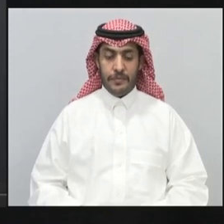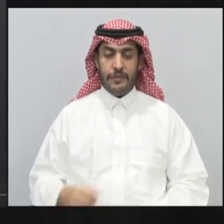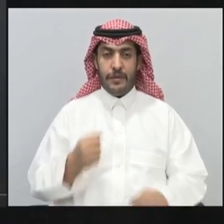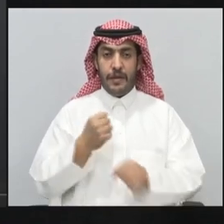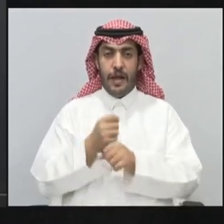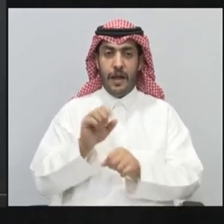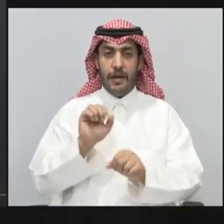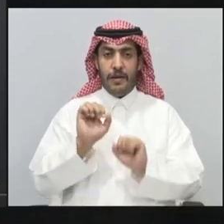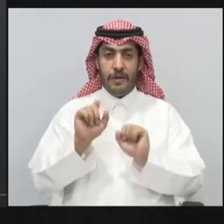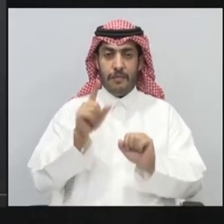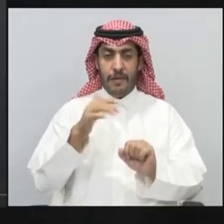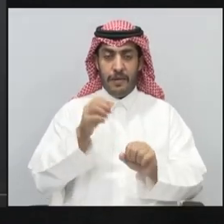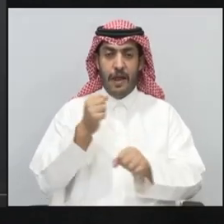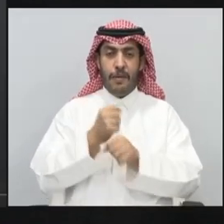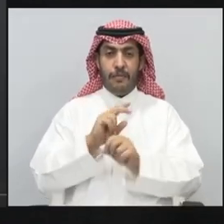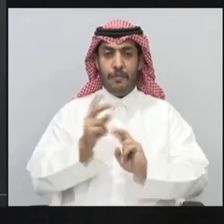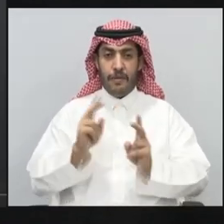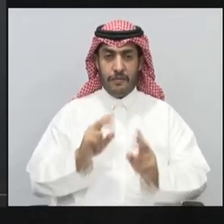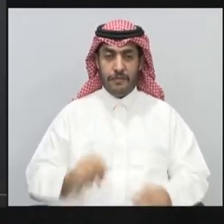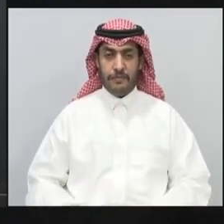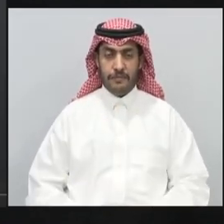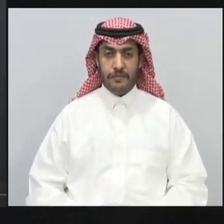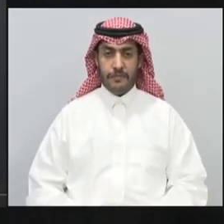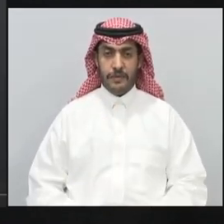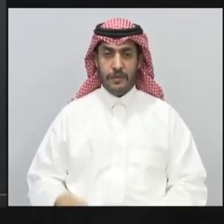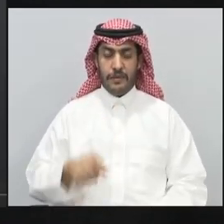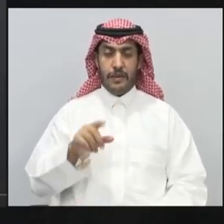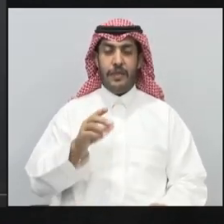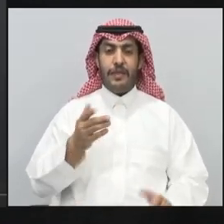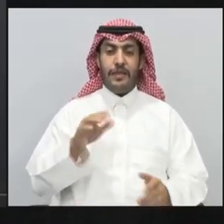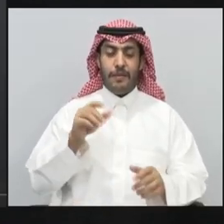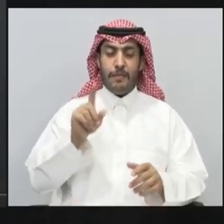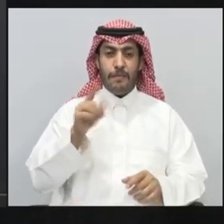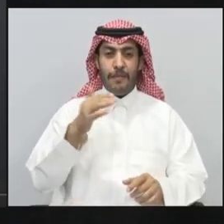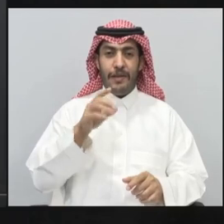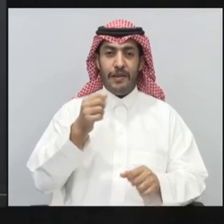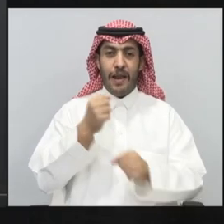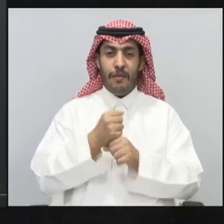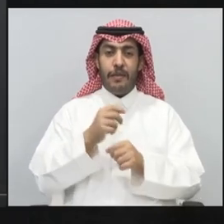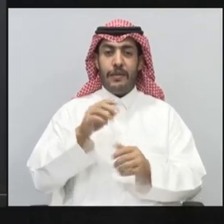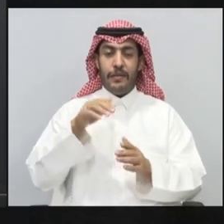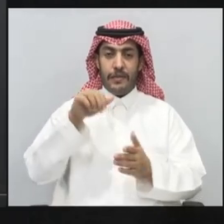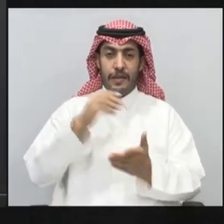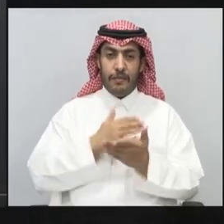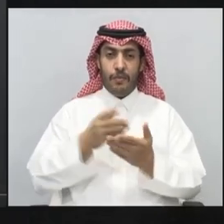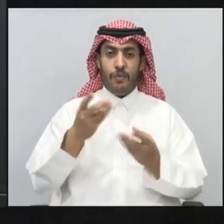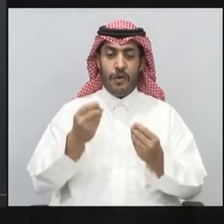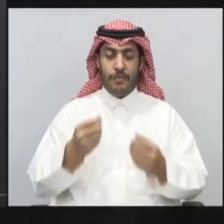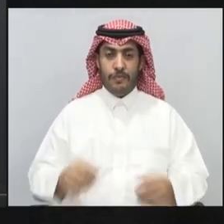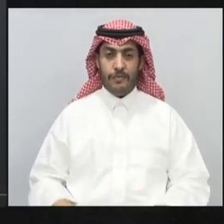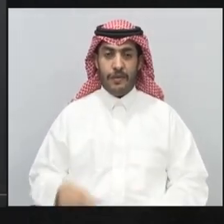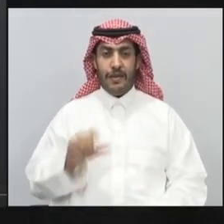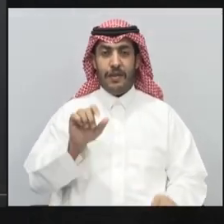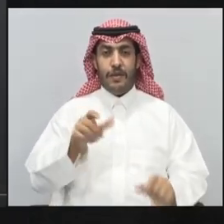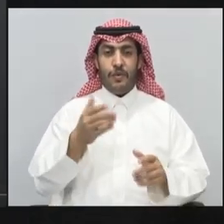العمل والمخصوص بالذم هنا تدمير التربه بئس العمل تدمير التربه اذا هنا